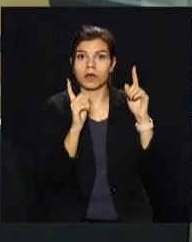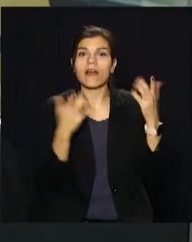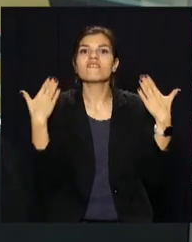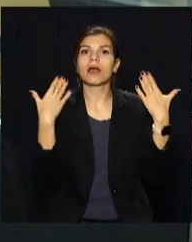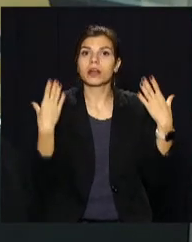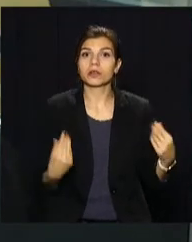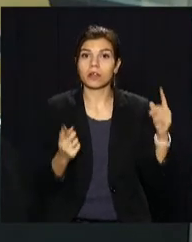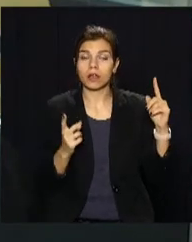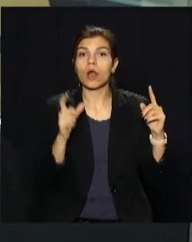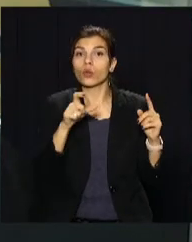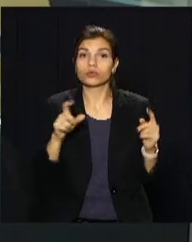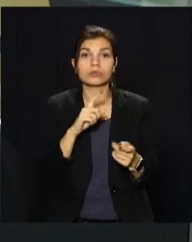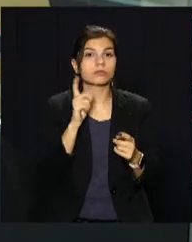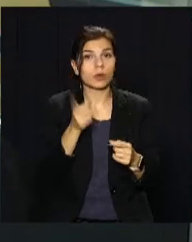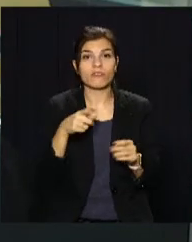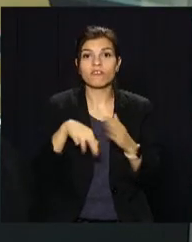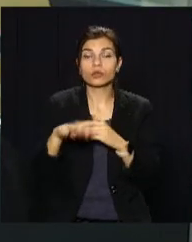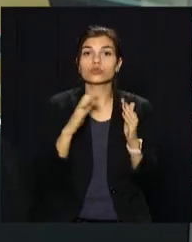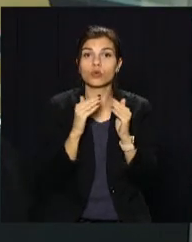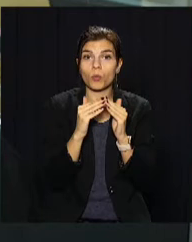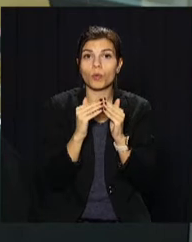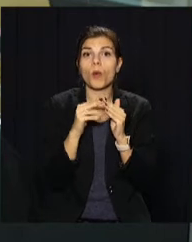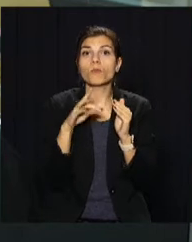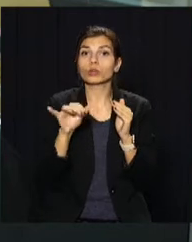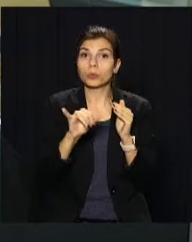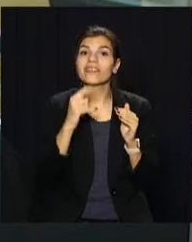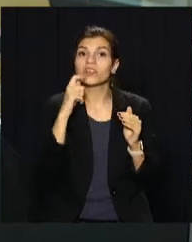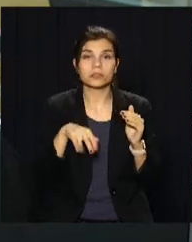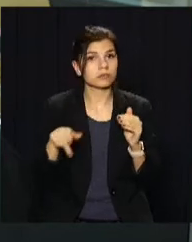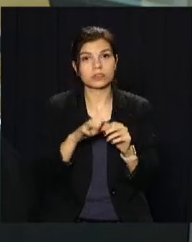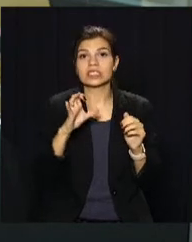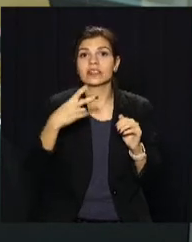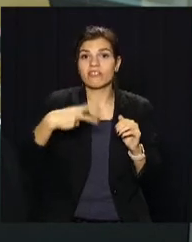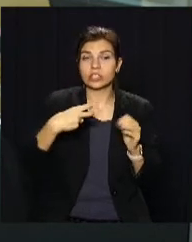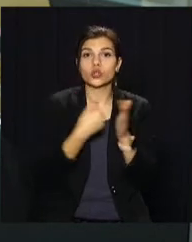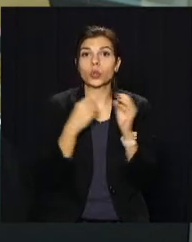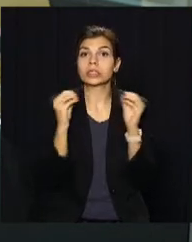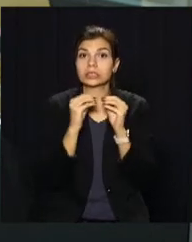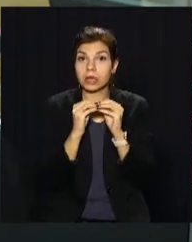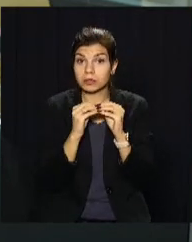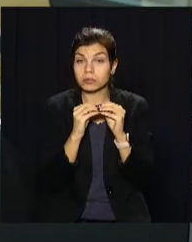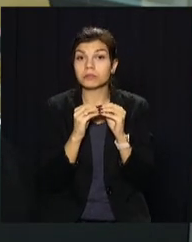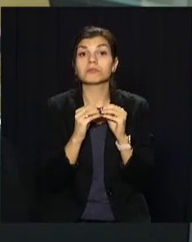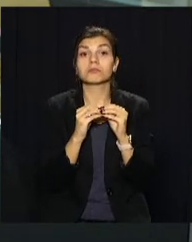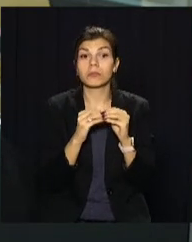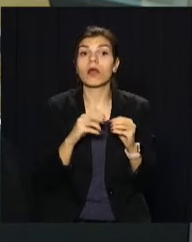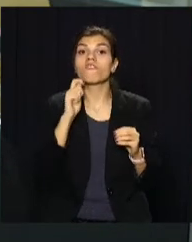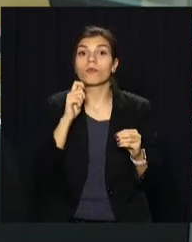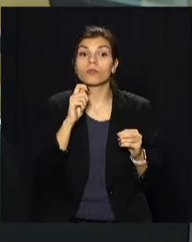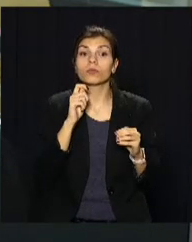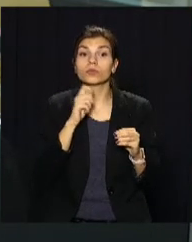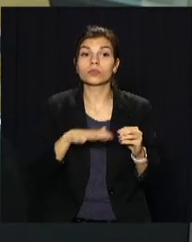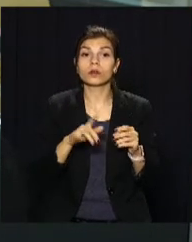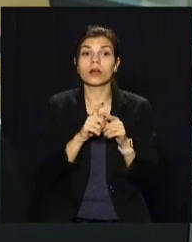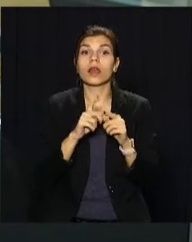дня. Громадянам заборонено виходити з дому по суботах і неділях з 20 до 10. У країні закриті кафе,